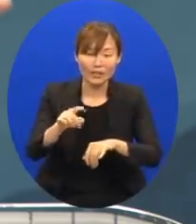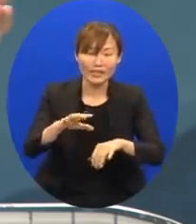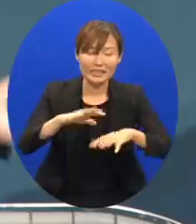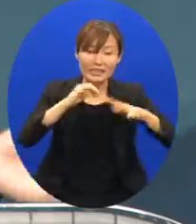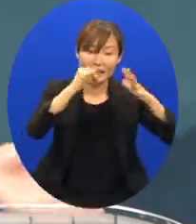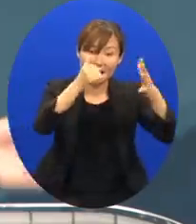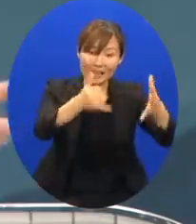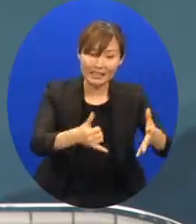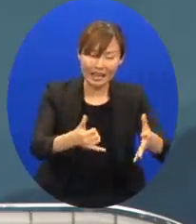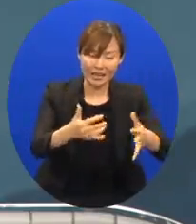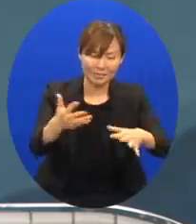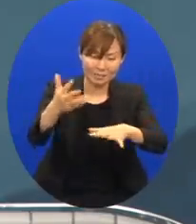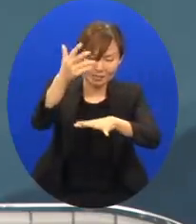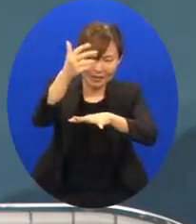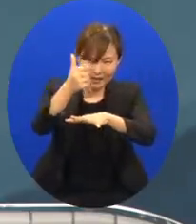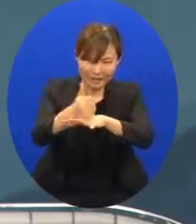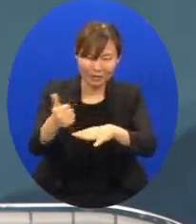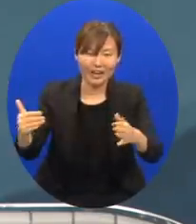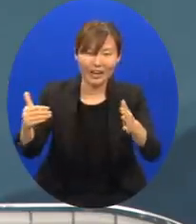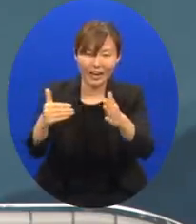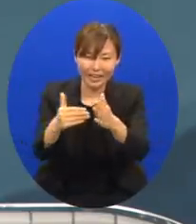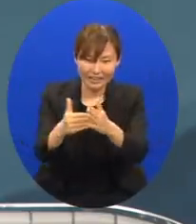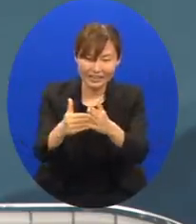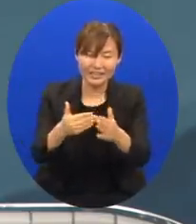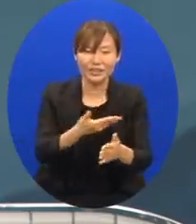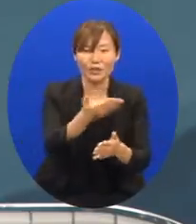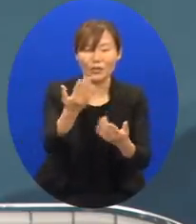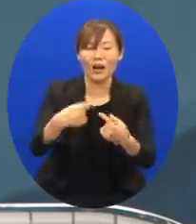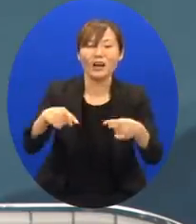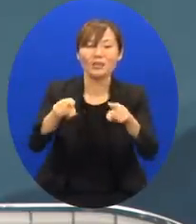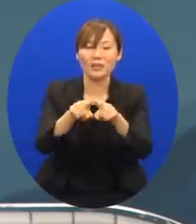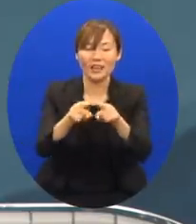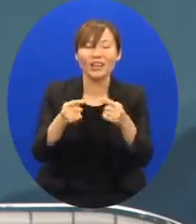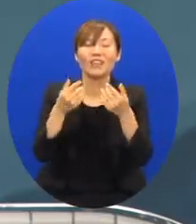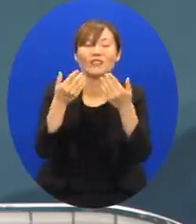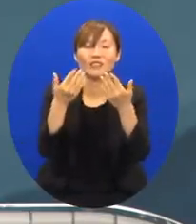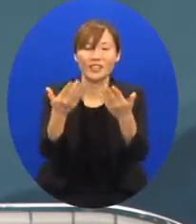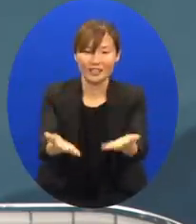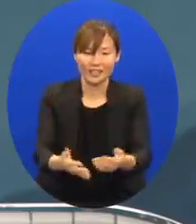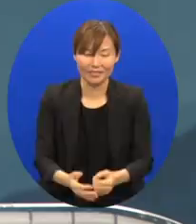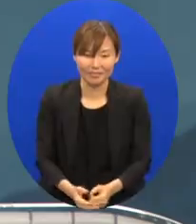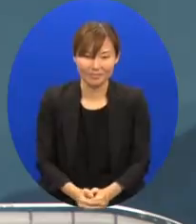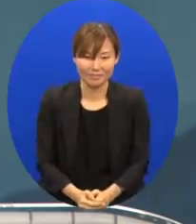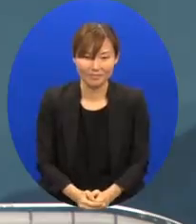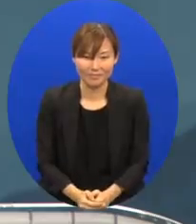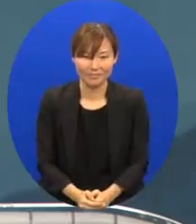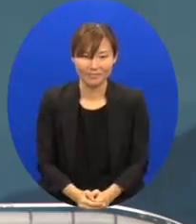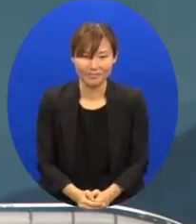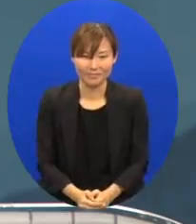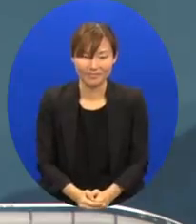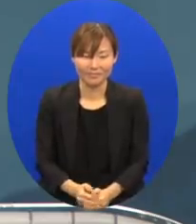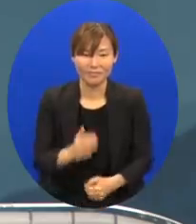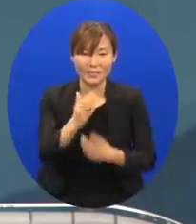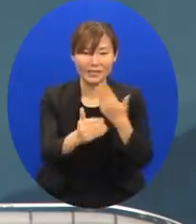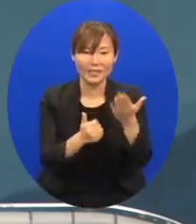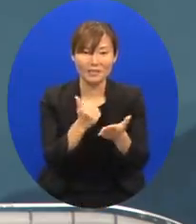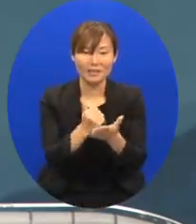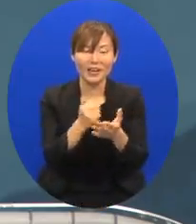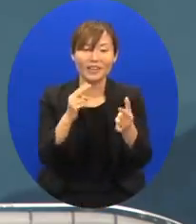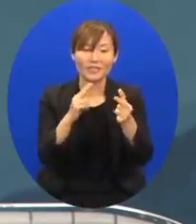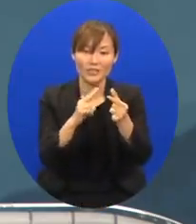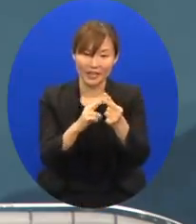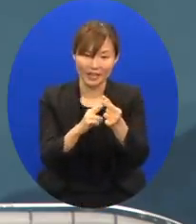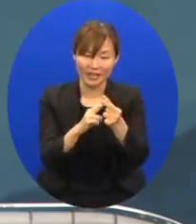지금 여러분 모두에게 저에게 주어진 가장 놀라운 약속 2 임마누엘 하신 우리